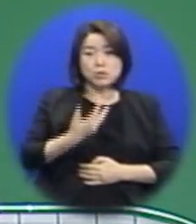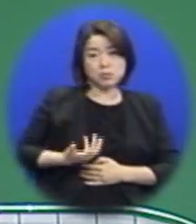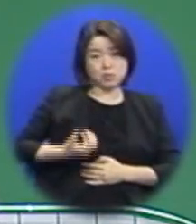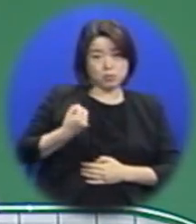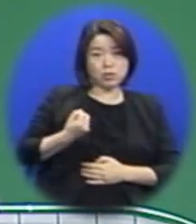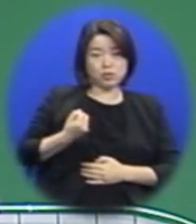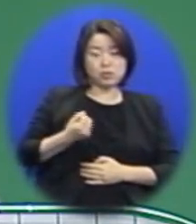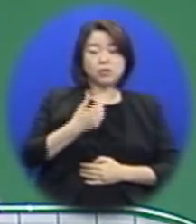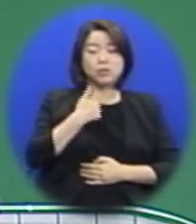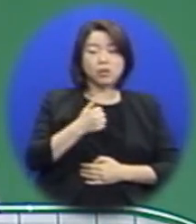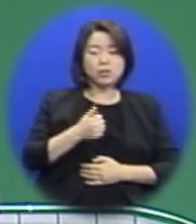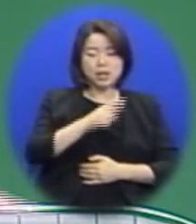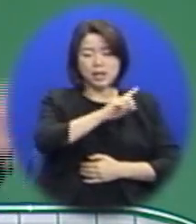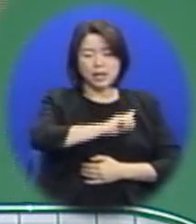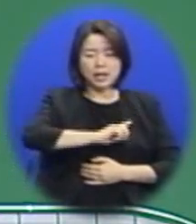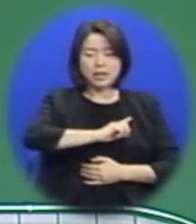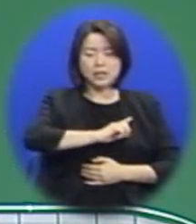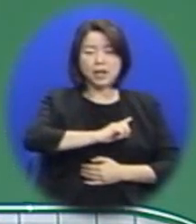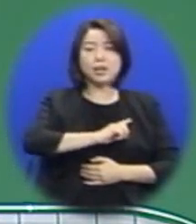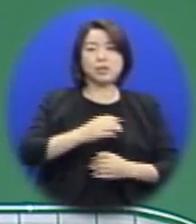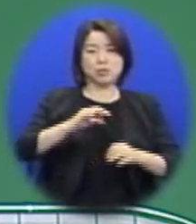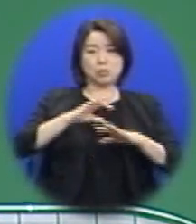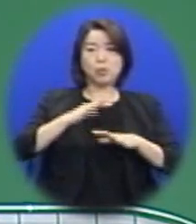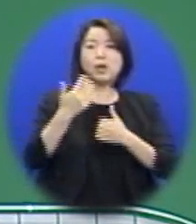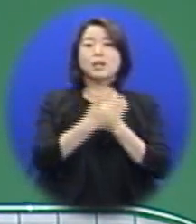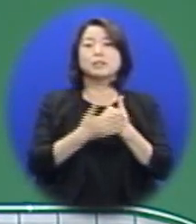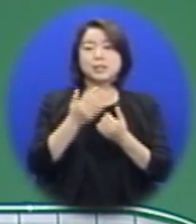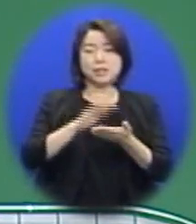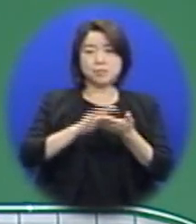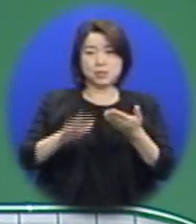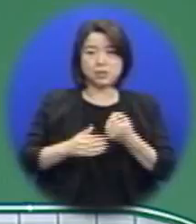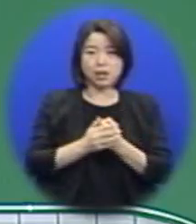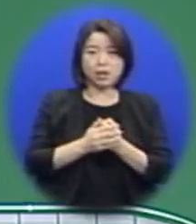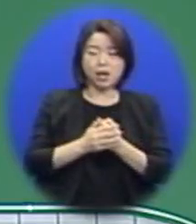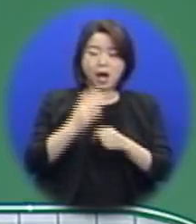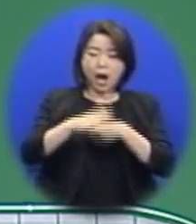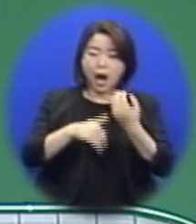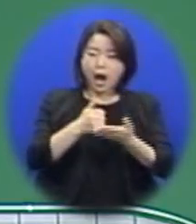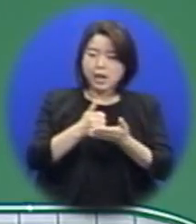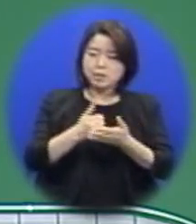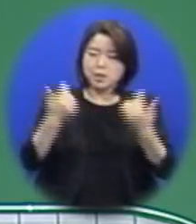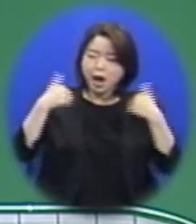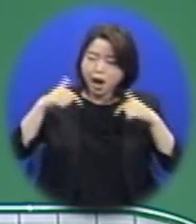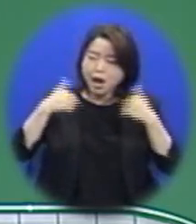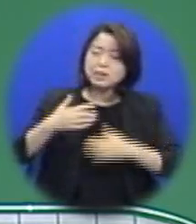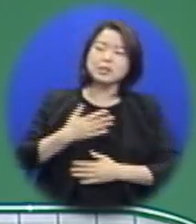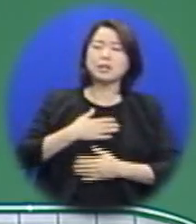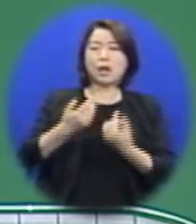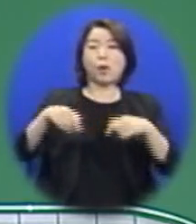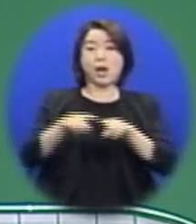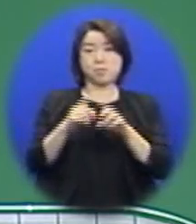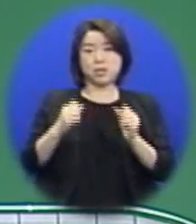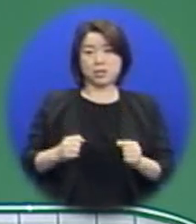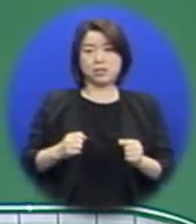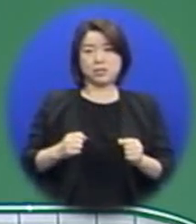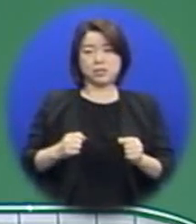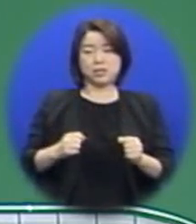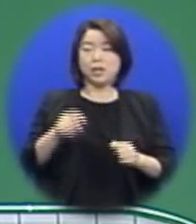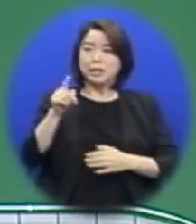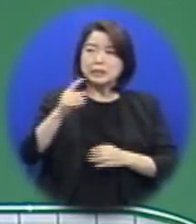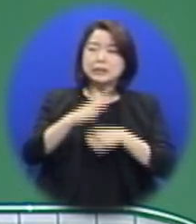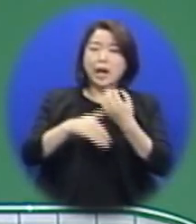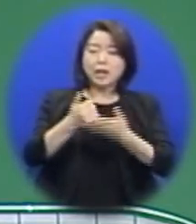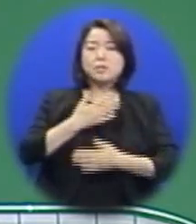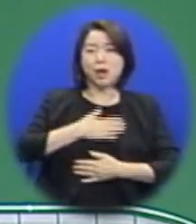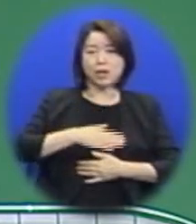가장 놀라운 기도 응답입니다. 하나님이 항상 나와 함께 계시다. 어떤 형편에서도 항상 함께 하시는 하나님을